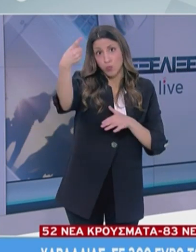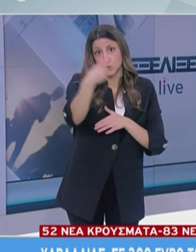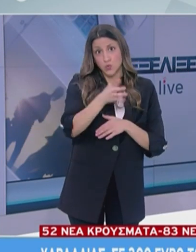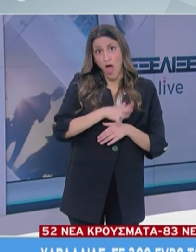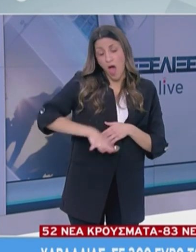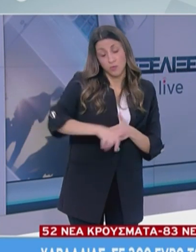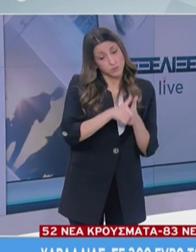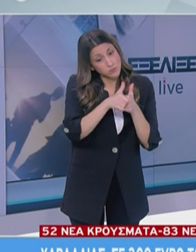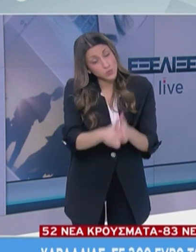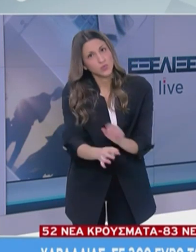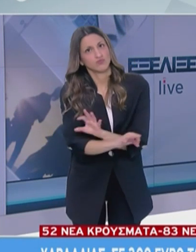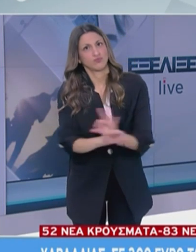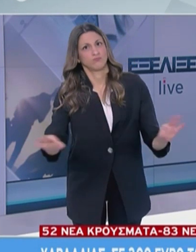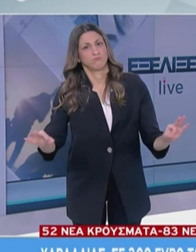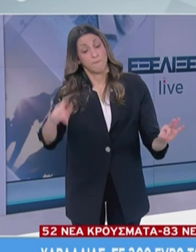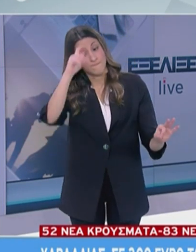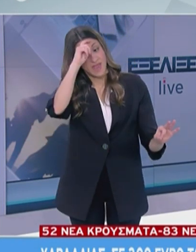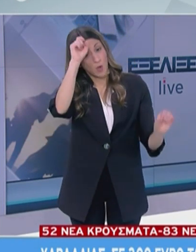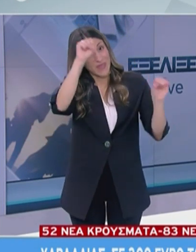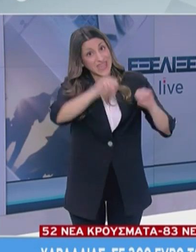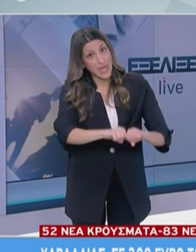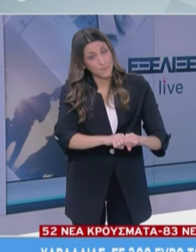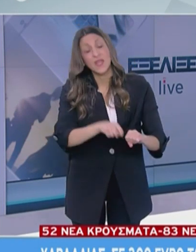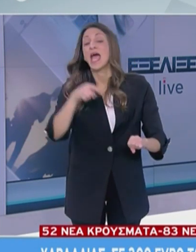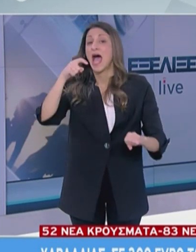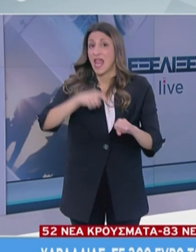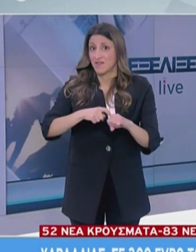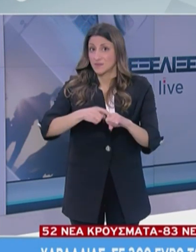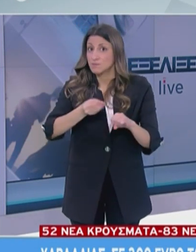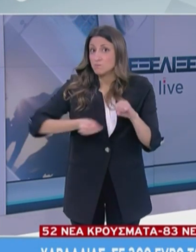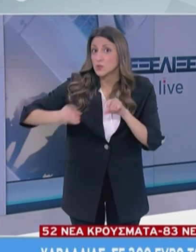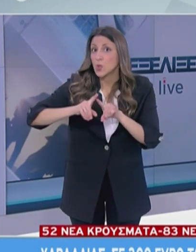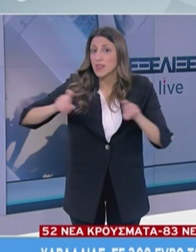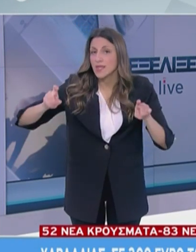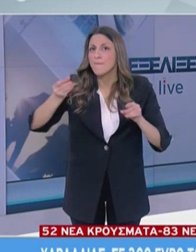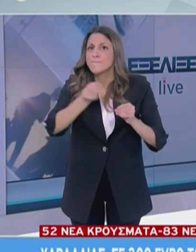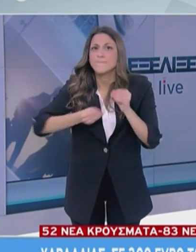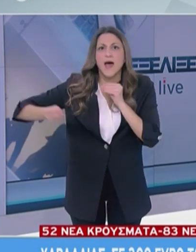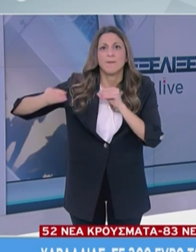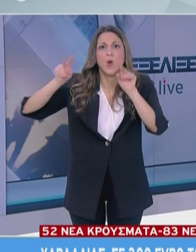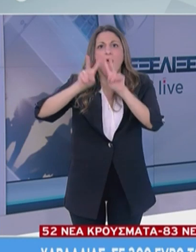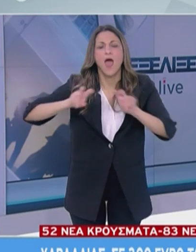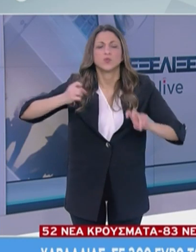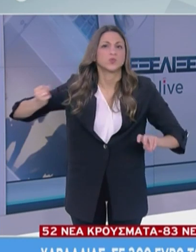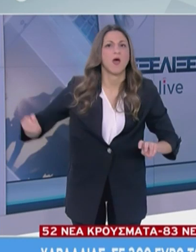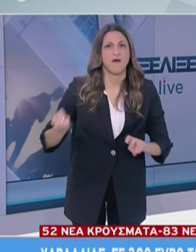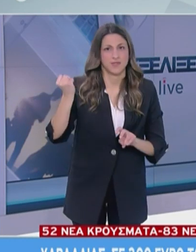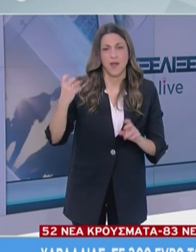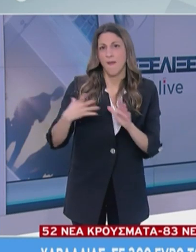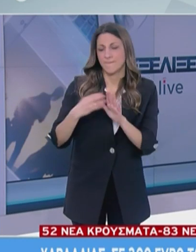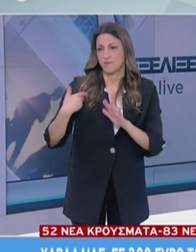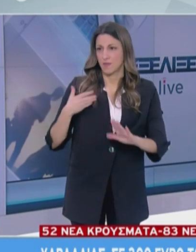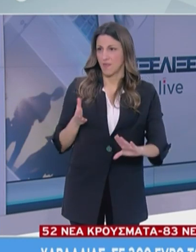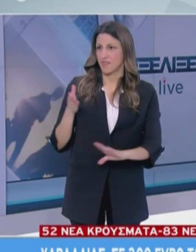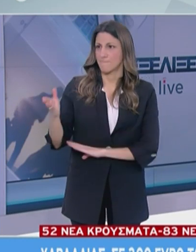όλα τα εφαρμόζει. Αυτό που αλλάζει είναι ότι εντατικοποιούνται οι έλεγχοι εφαρμογής τους. Για παράδειγμα, η δυνατότητα άπαξ μετάβασης στη